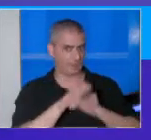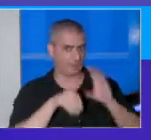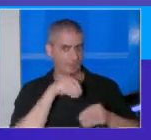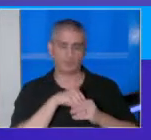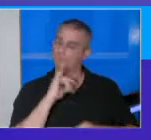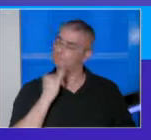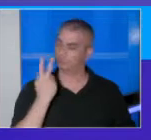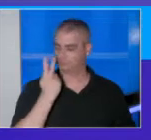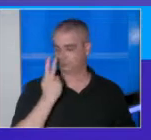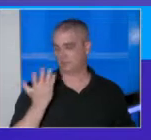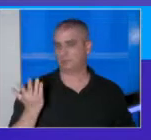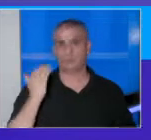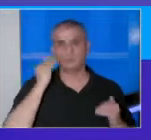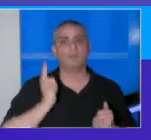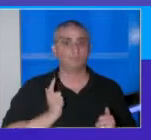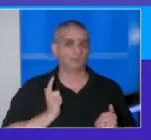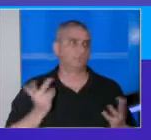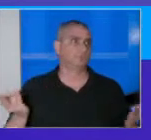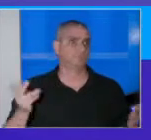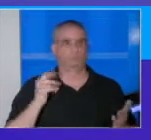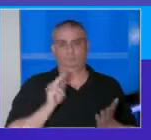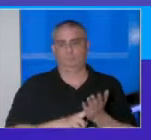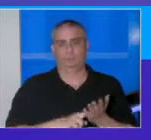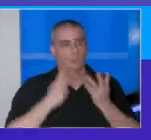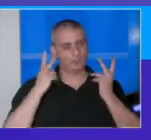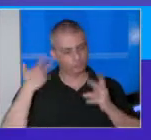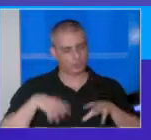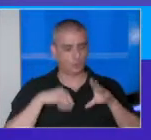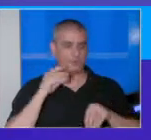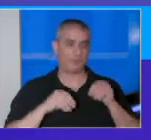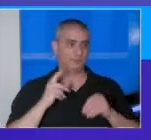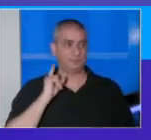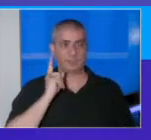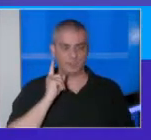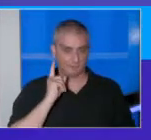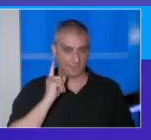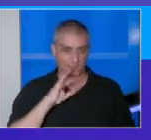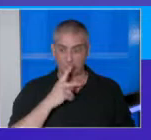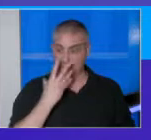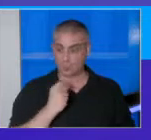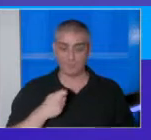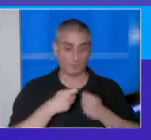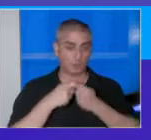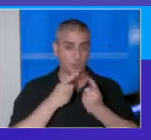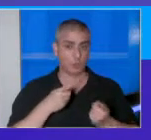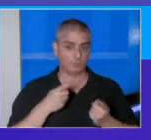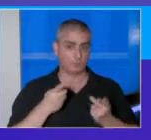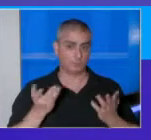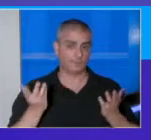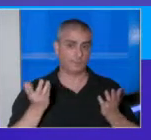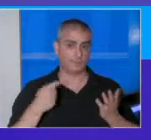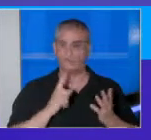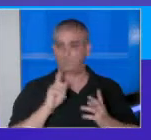פריימריז? אני, בהחלט. ברמה האישית זה נכון. חשוב לי שיהיו פריימריז. אבל אם טובת התנועה